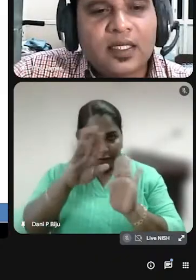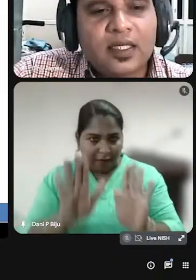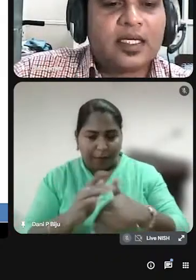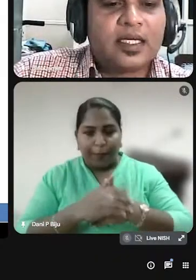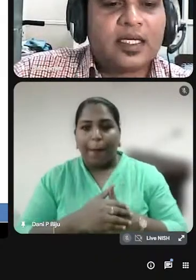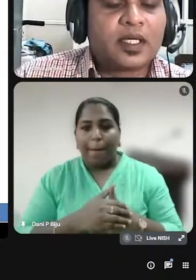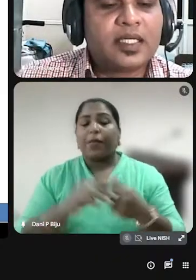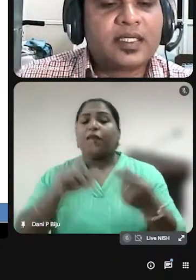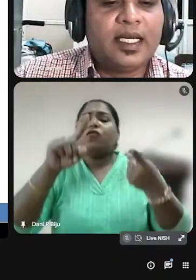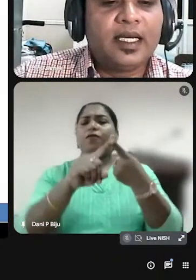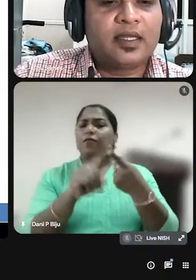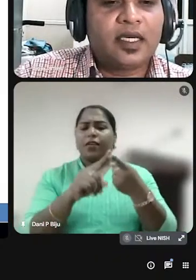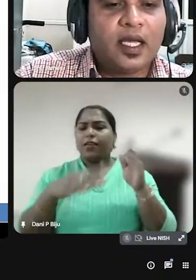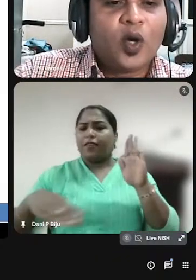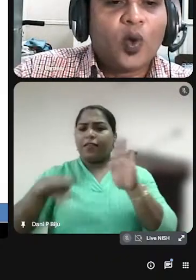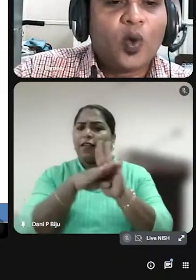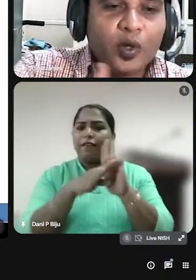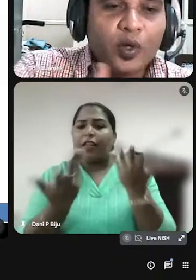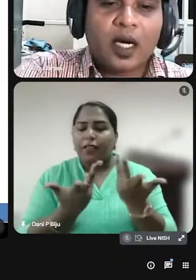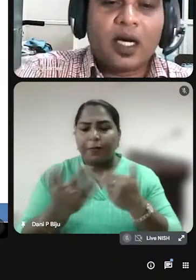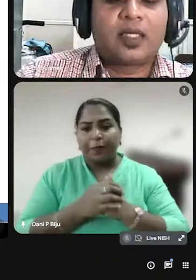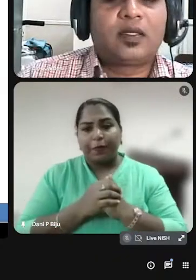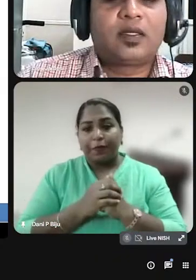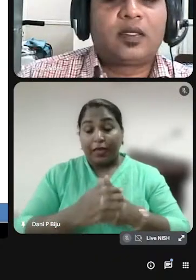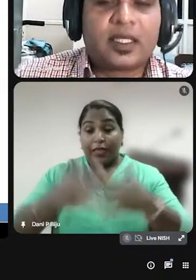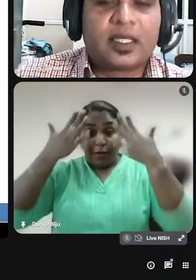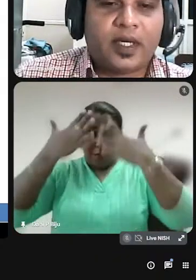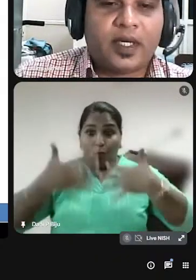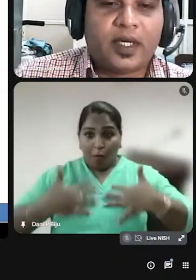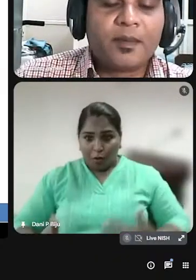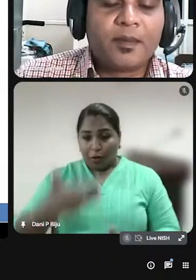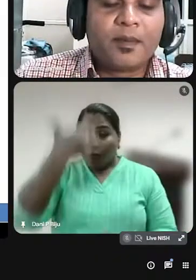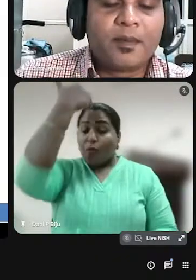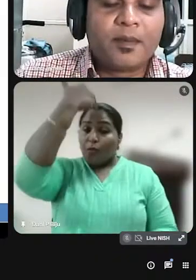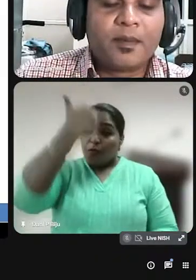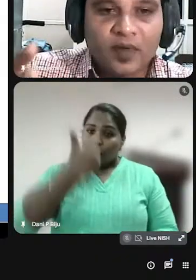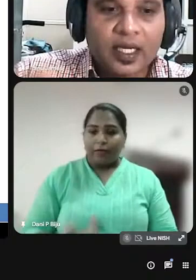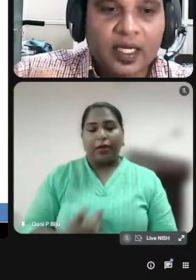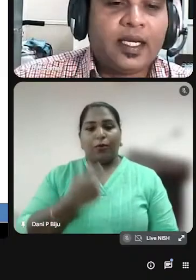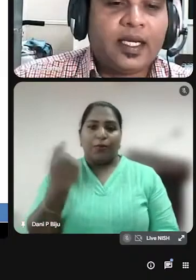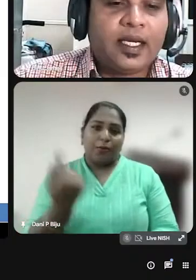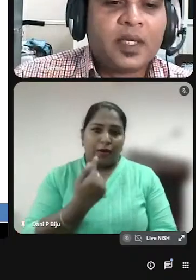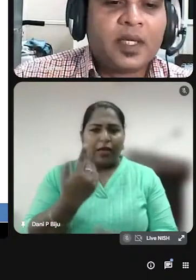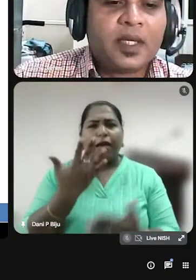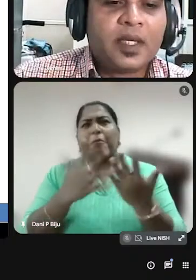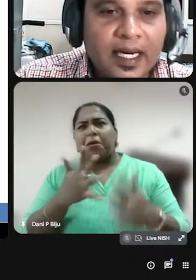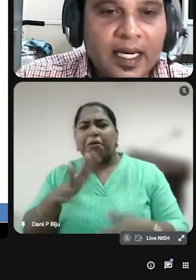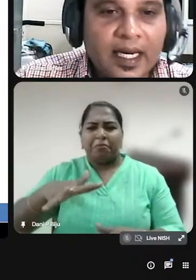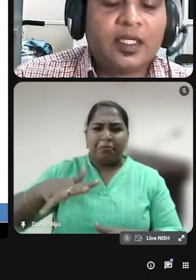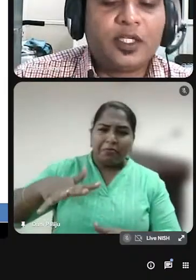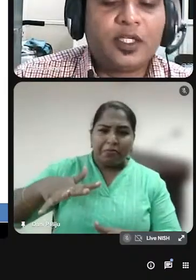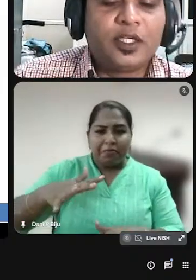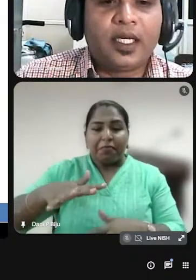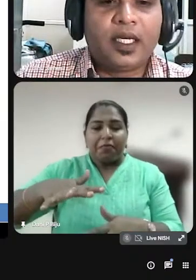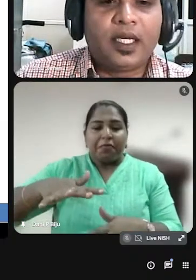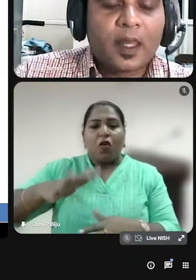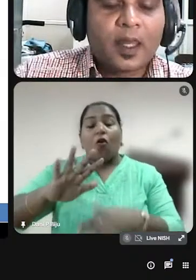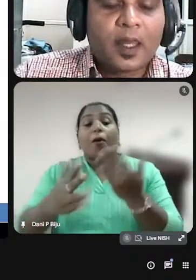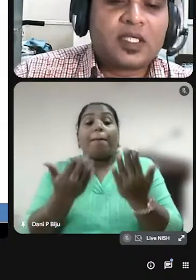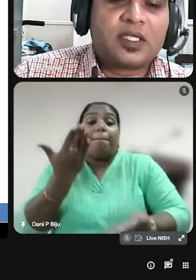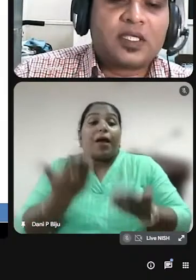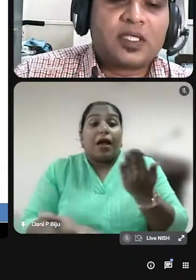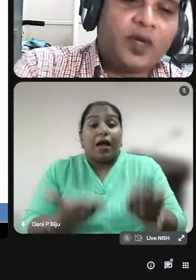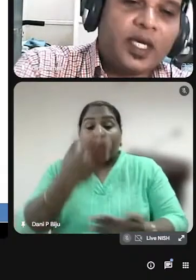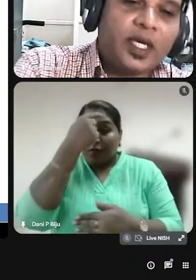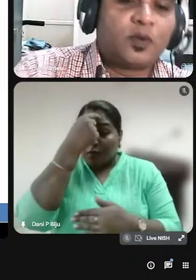ആദ്യത്തെ സ്റ്റേജിൽ എന്ന് പറഞ്ഞാൽ ശരീരത്തിന്റെ ഒരു ഭാഗത്ത് മാത്രമായിരിക്കാം, ചെറിയൊരു വിറയലായിരിക്കാം, ബാലൻസിന്റെ ഇഷ്യൂ ആയിരിക്കാം,